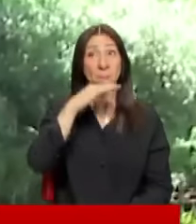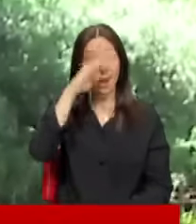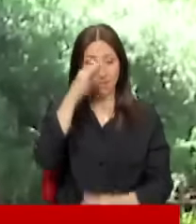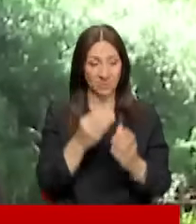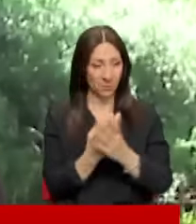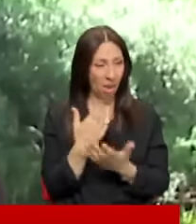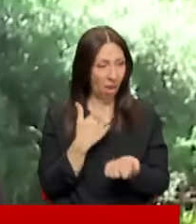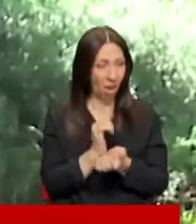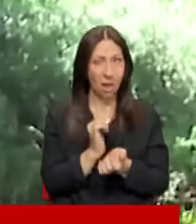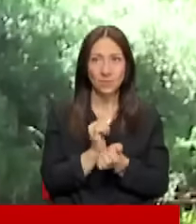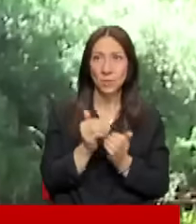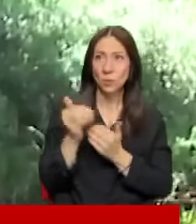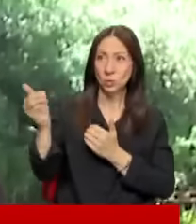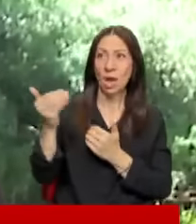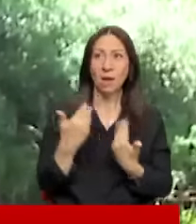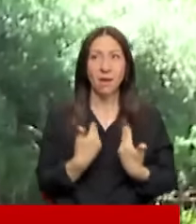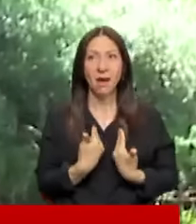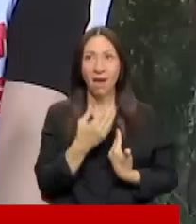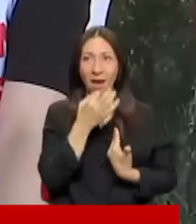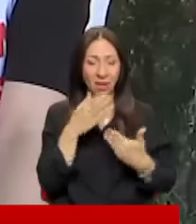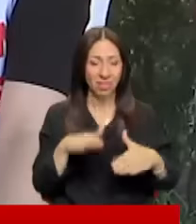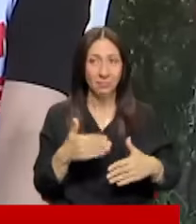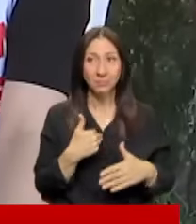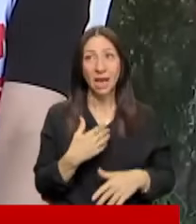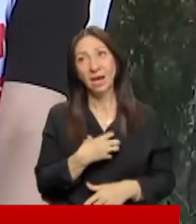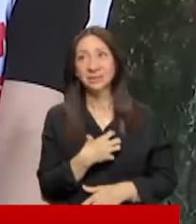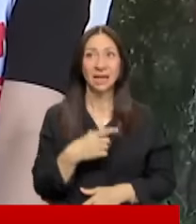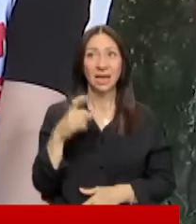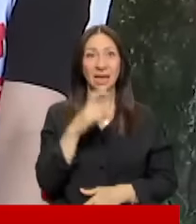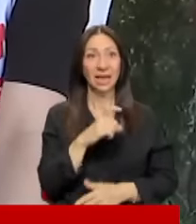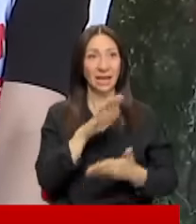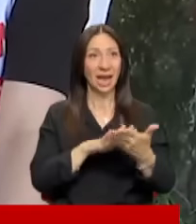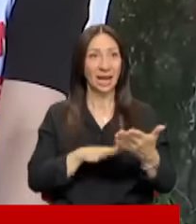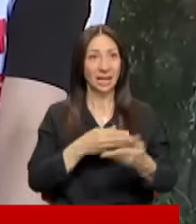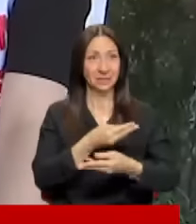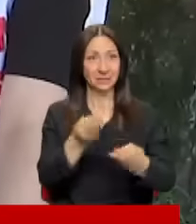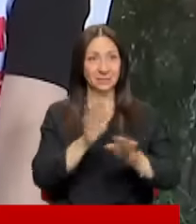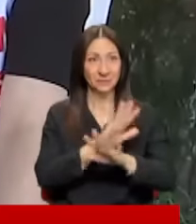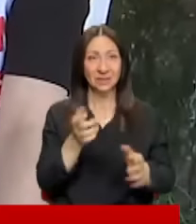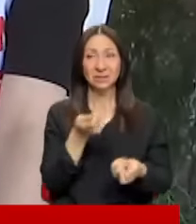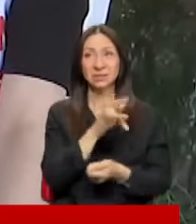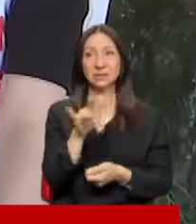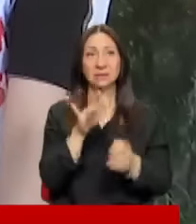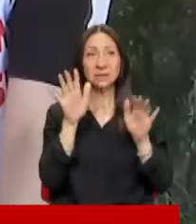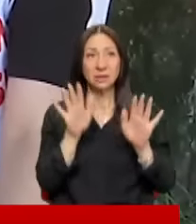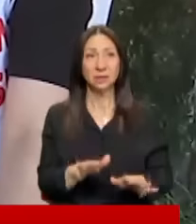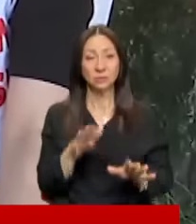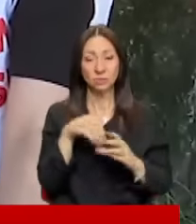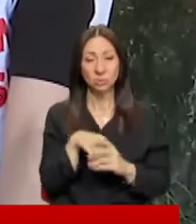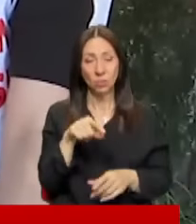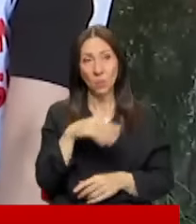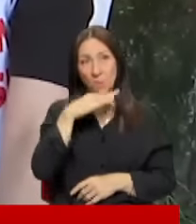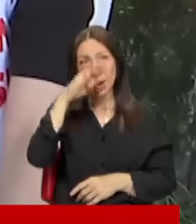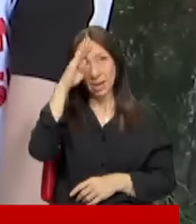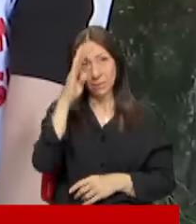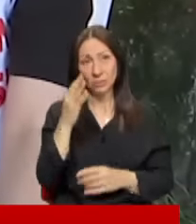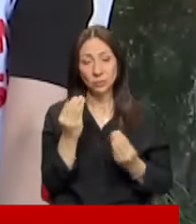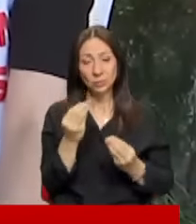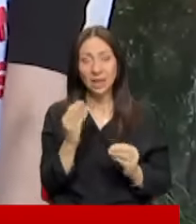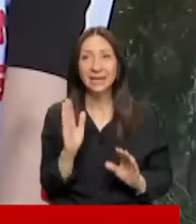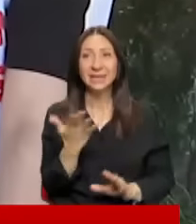sabahı ailemden uzakta Ankara'dayım. Haziran ayında karneleri verdiğimiz gibi işsiz kaldığımız için bu bayramı güzel bir